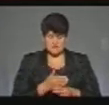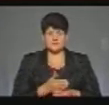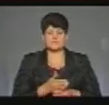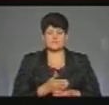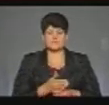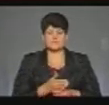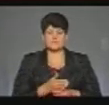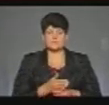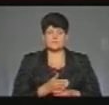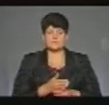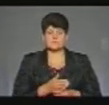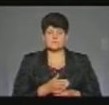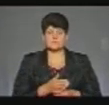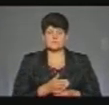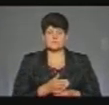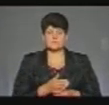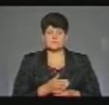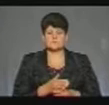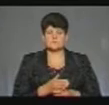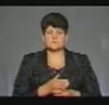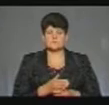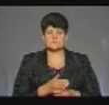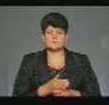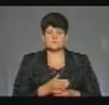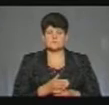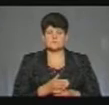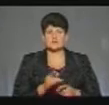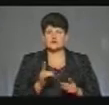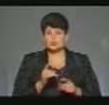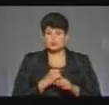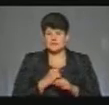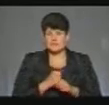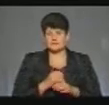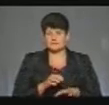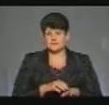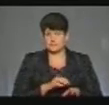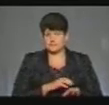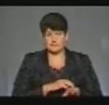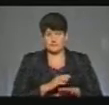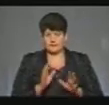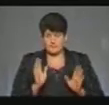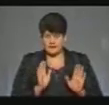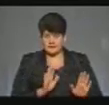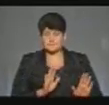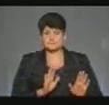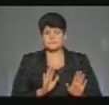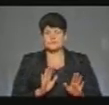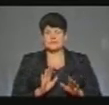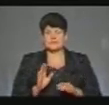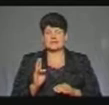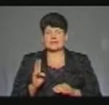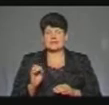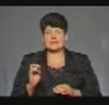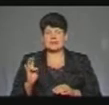без коментарів. Ось там просто шаленство творилося, що творила радянська армія. Ось і, зрештою,